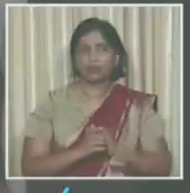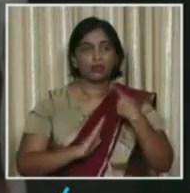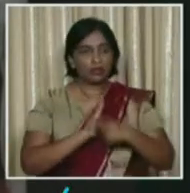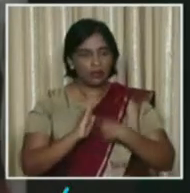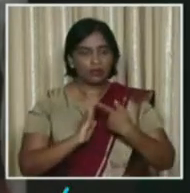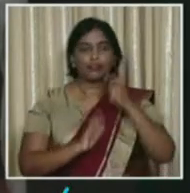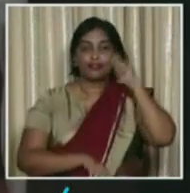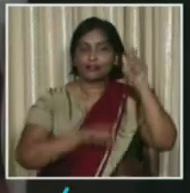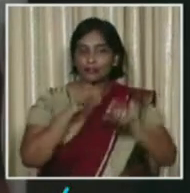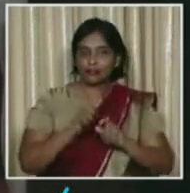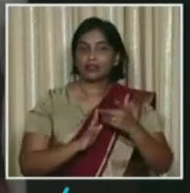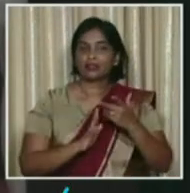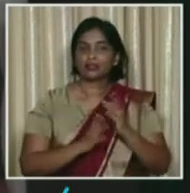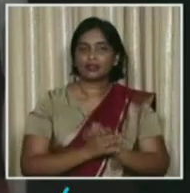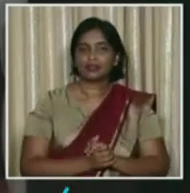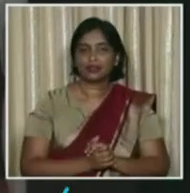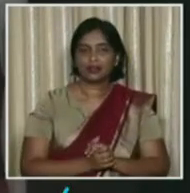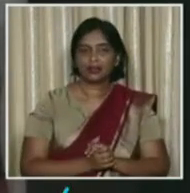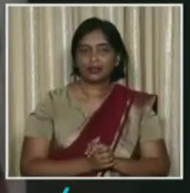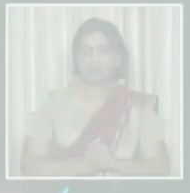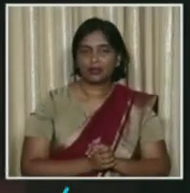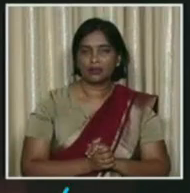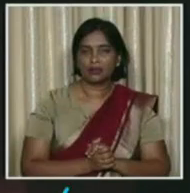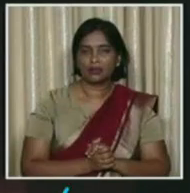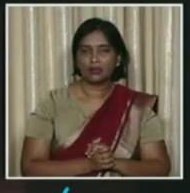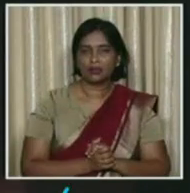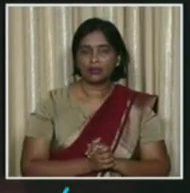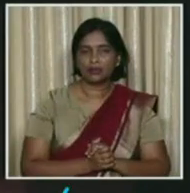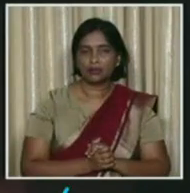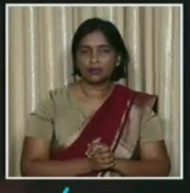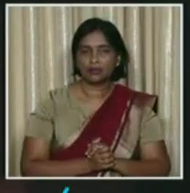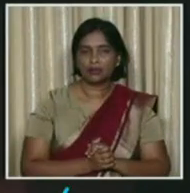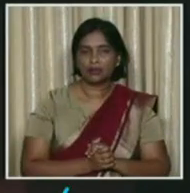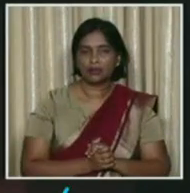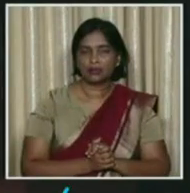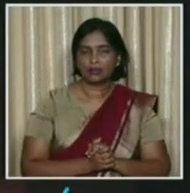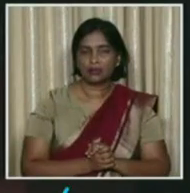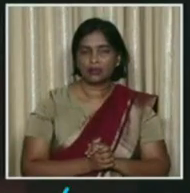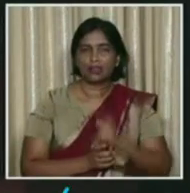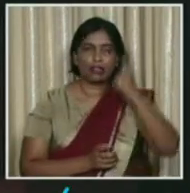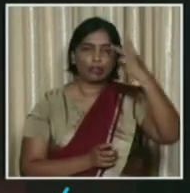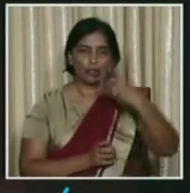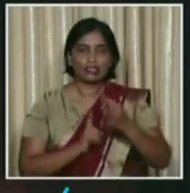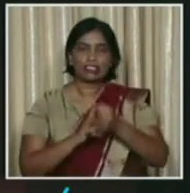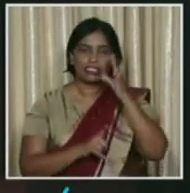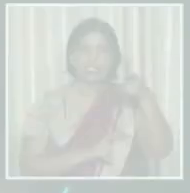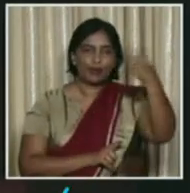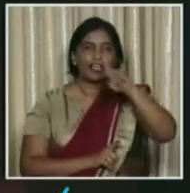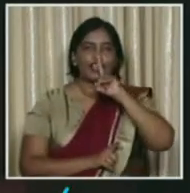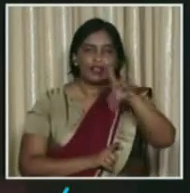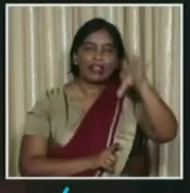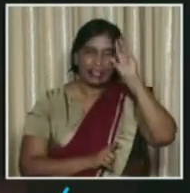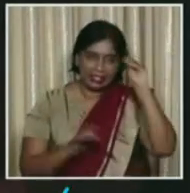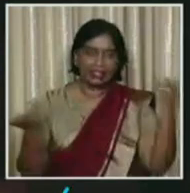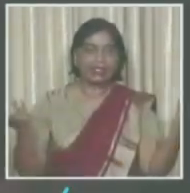වෙනුවෙන් අහගෙන ඉන්න. අනේ කේන්දරේ අහගෙන ඉන්න. අනේ තමුන්නාන්සලා තුන් කාලකට මේ ජනාත්තුමා කිව්ව දේ තේරෙන්නේ නැහනේ. හලෝ